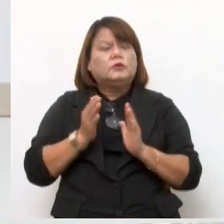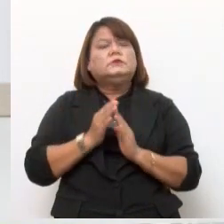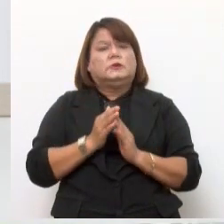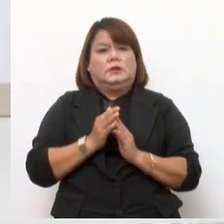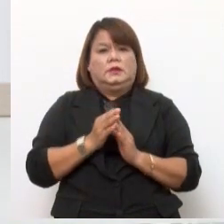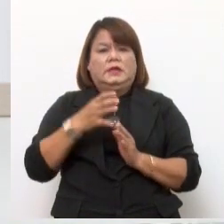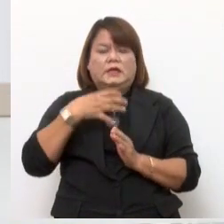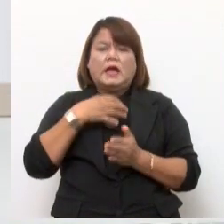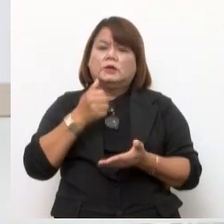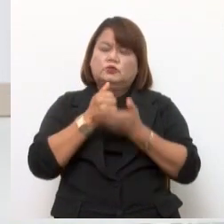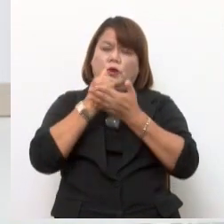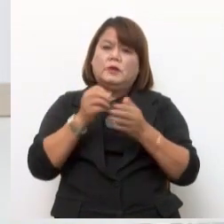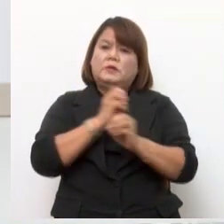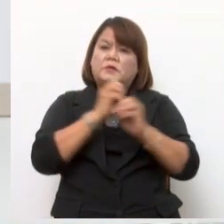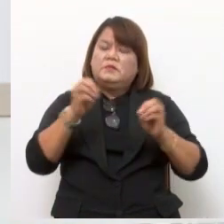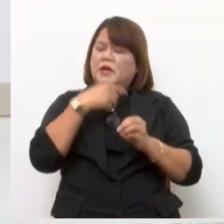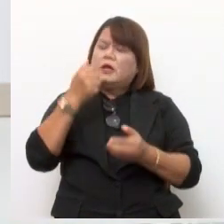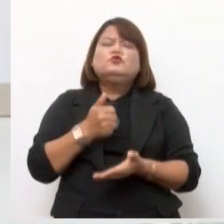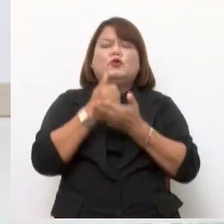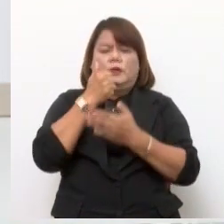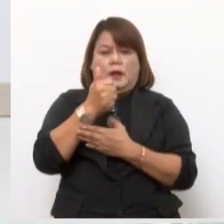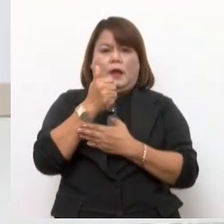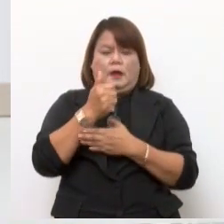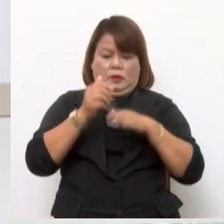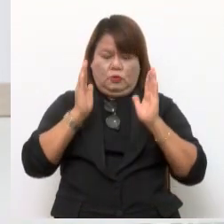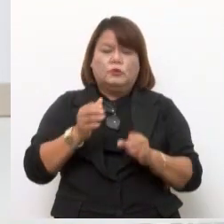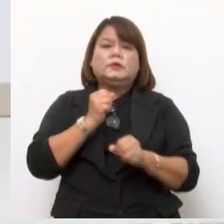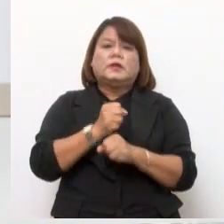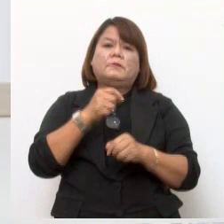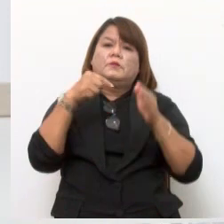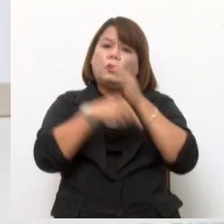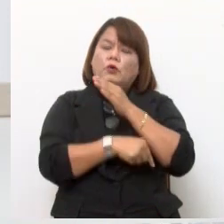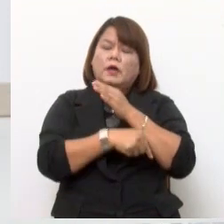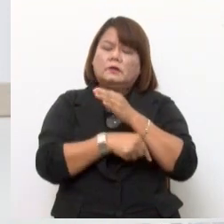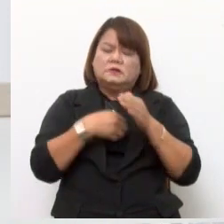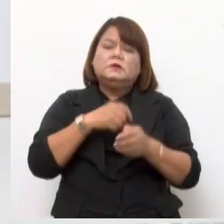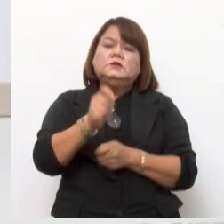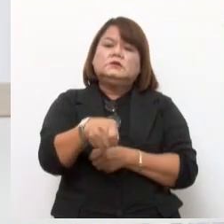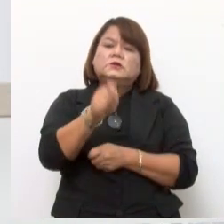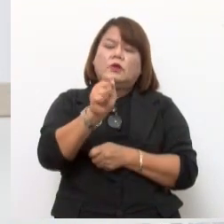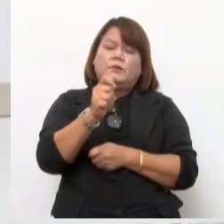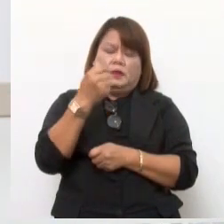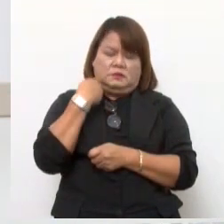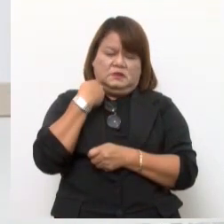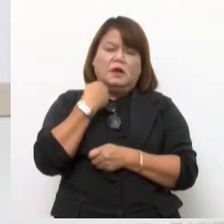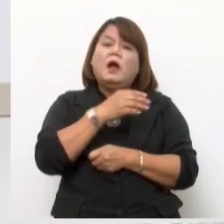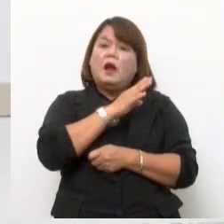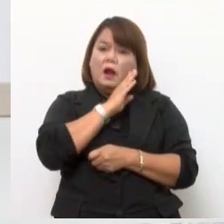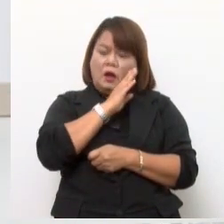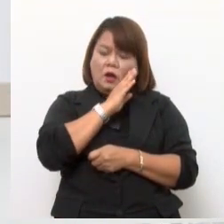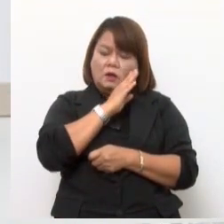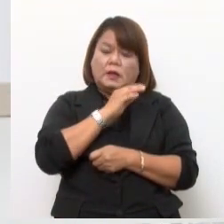ครับไม่มีใครช่วยท่านได้คนที่ไปทำอย่างนั้นมีอย่างเดียวคือตกเบ็ดถ้าท่านสอบได้เขาก็